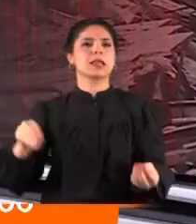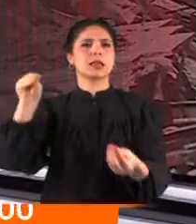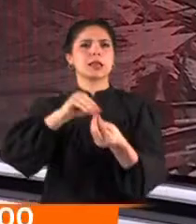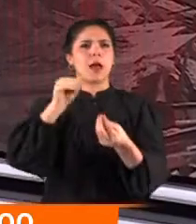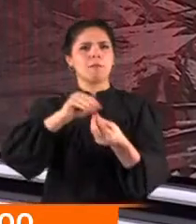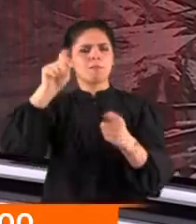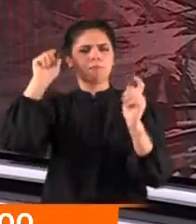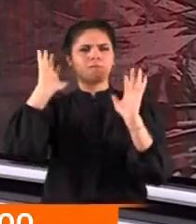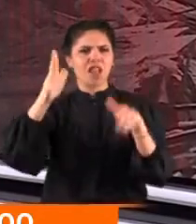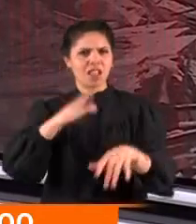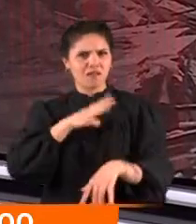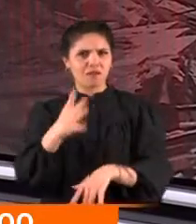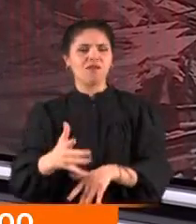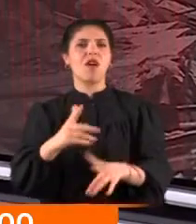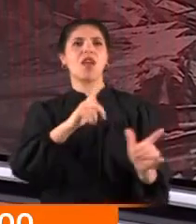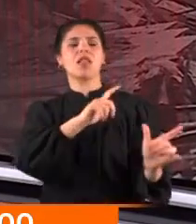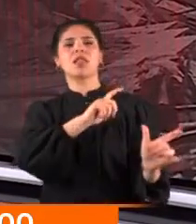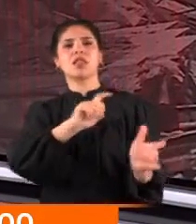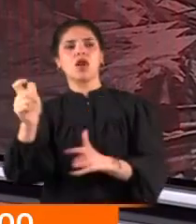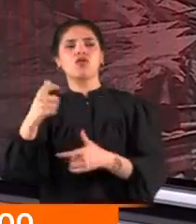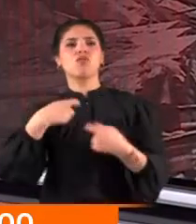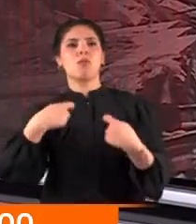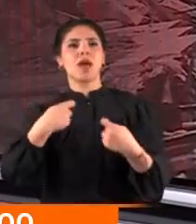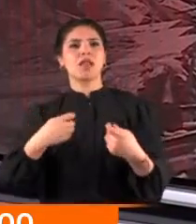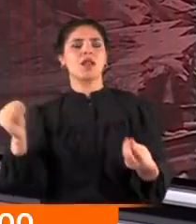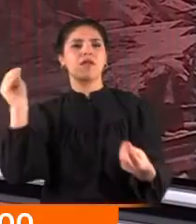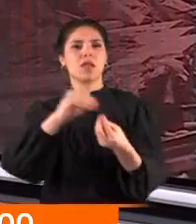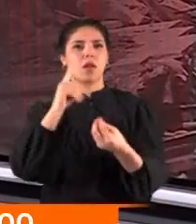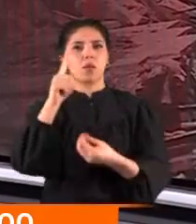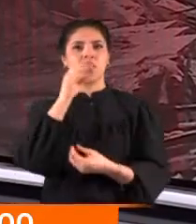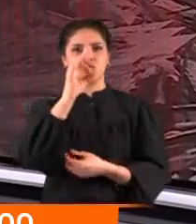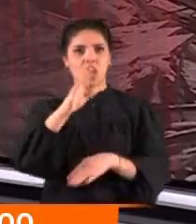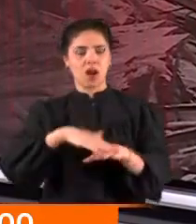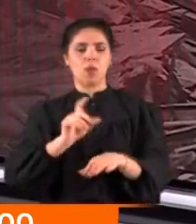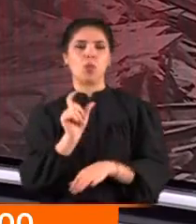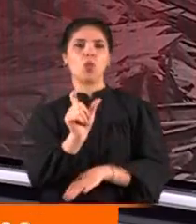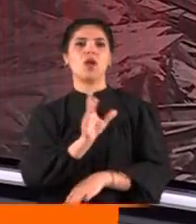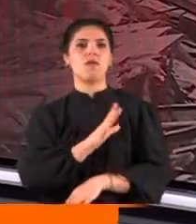oranda artışından nakliye fiyatlarının uçmasına kadar pek çok konuda bir çağrı yaptı ve uyardı.